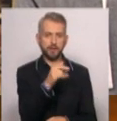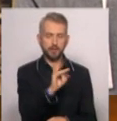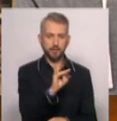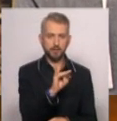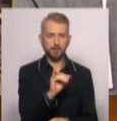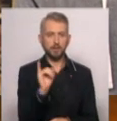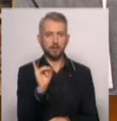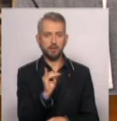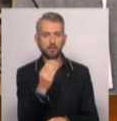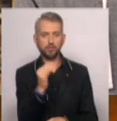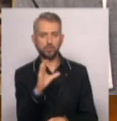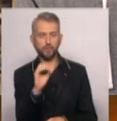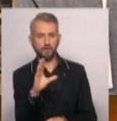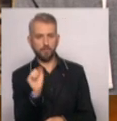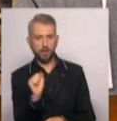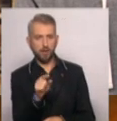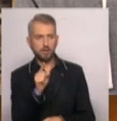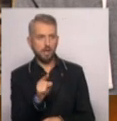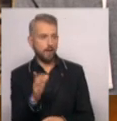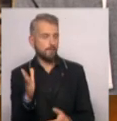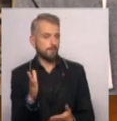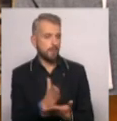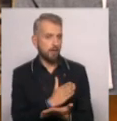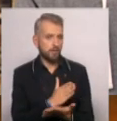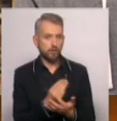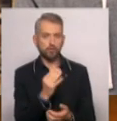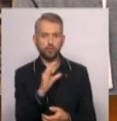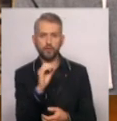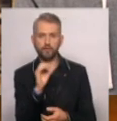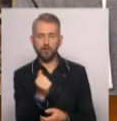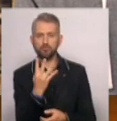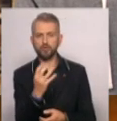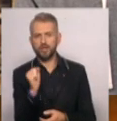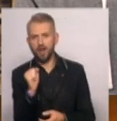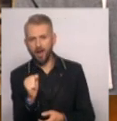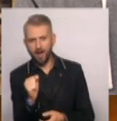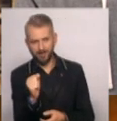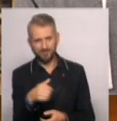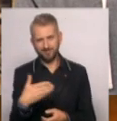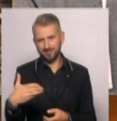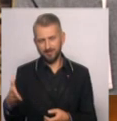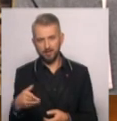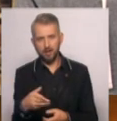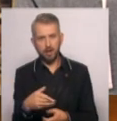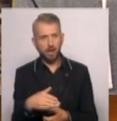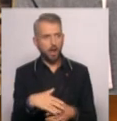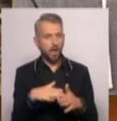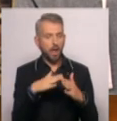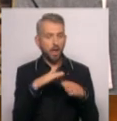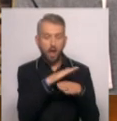и Чусева. Там вообще Чусева 4А, ну вот с этой стороны. МАФы с двух